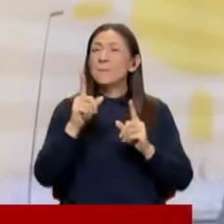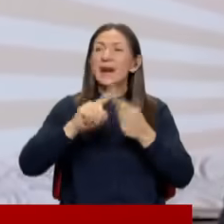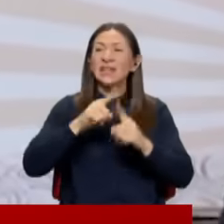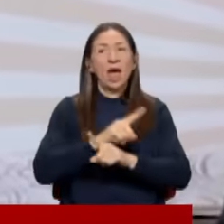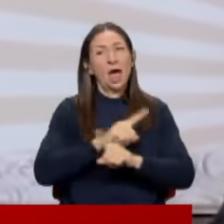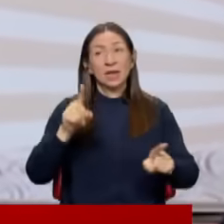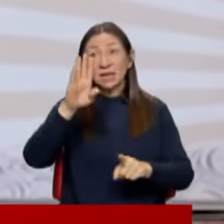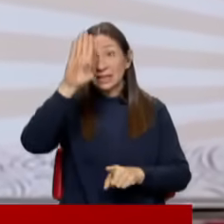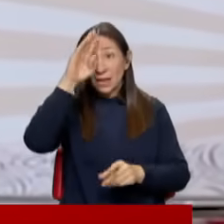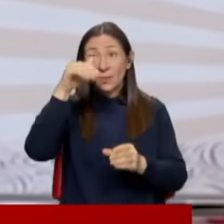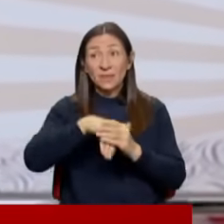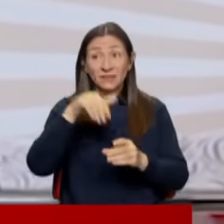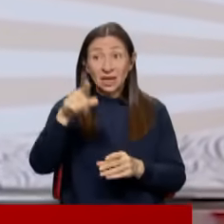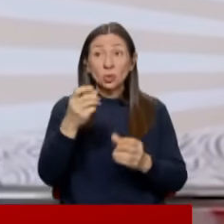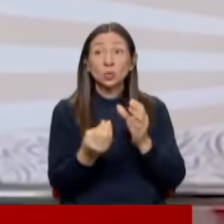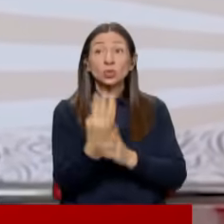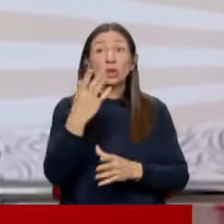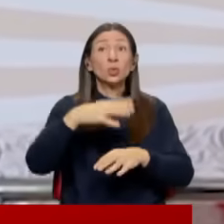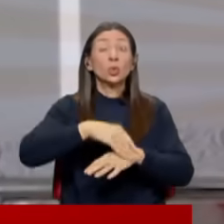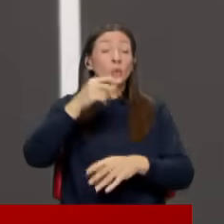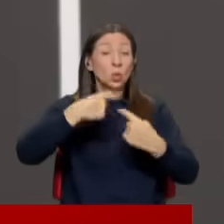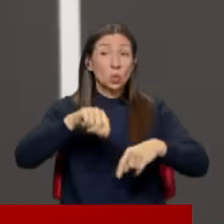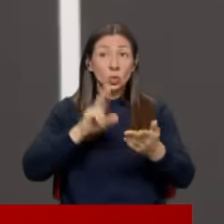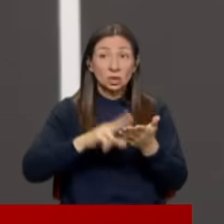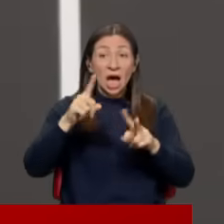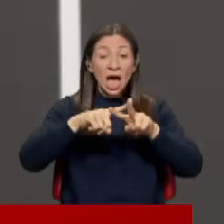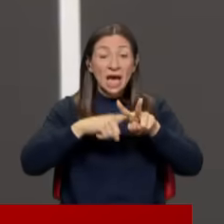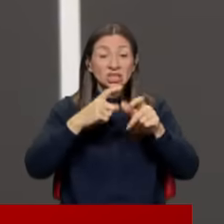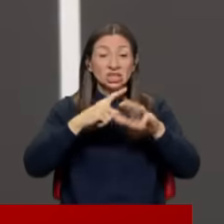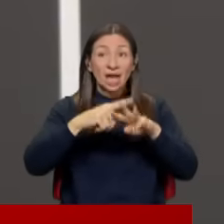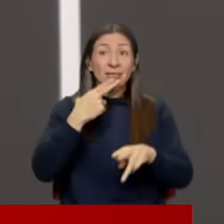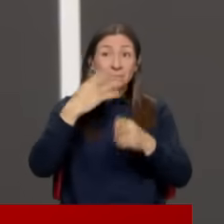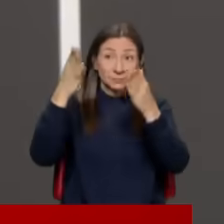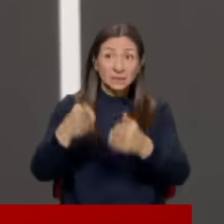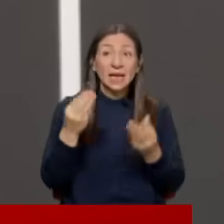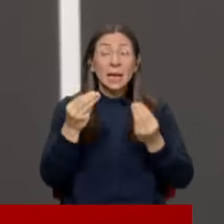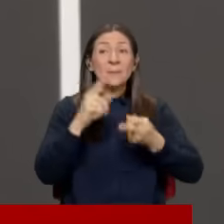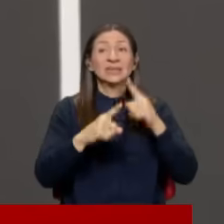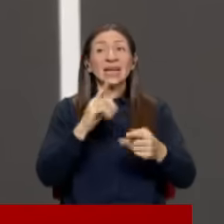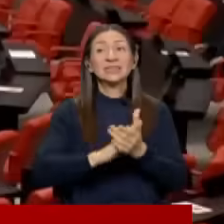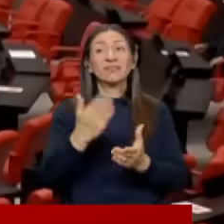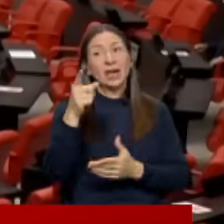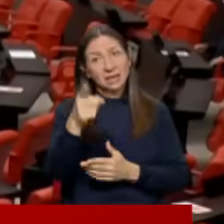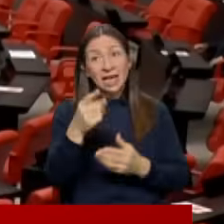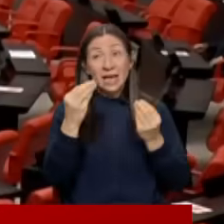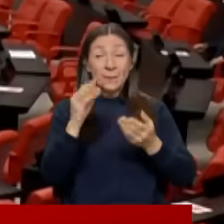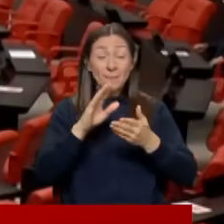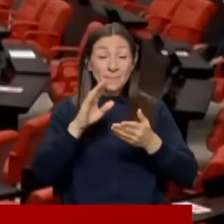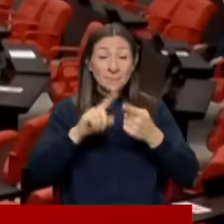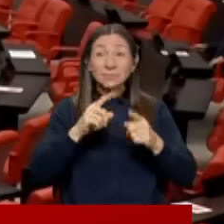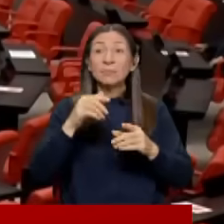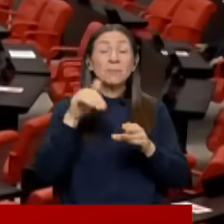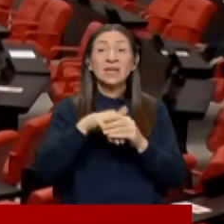yanıtı. İstanbul Milletvekili ve Kurucular Kurulu üyesi Ayşe Sibel Yanık Ömeroğlu da İYİ Parti'den istifa etti. İYİ Parti'nin